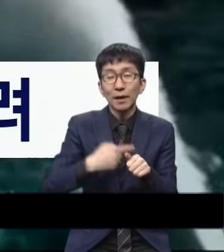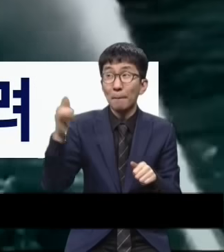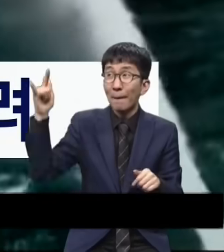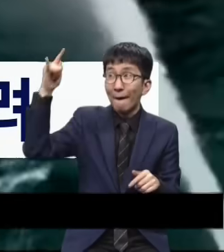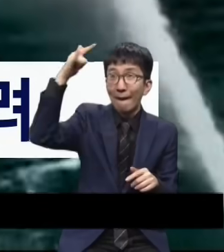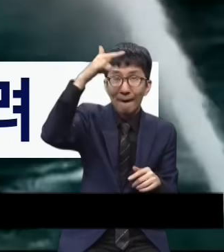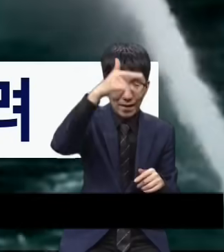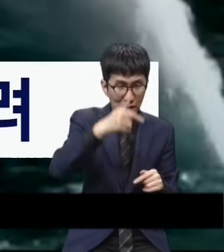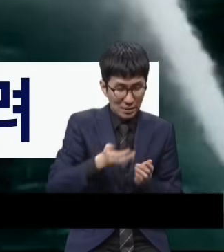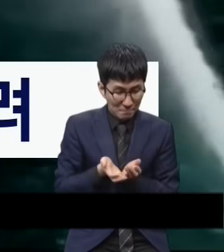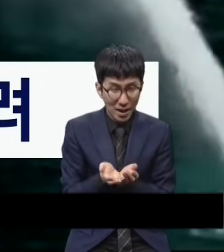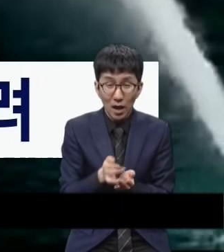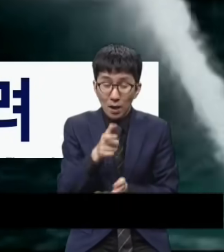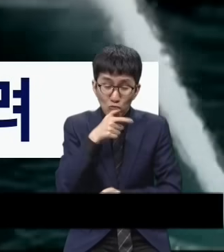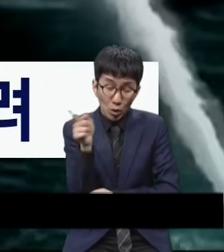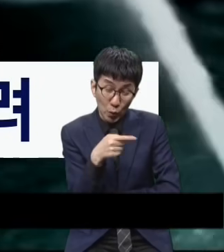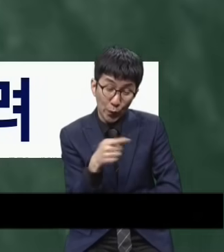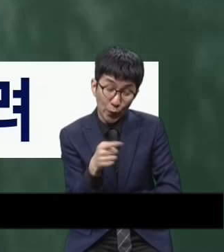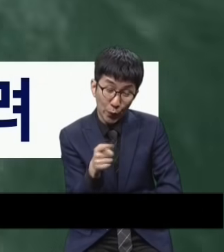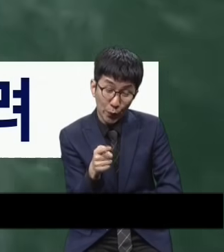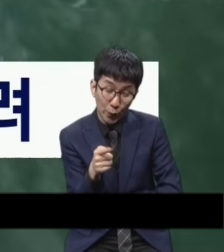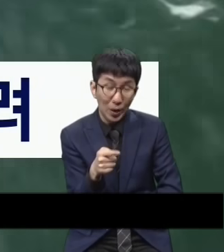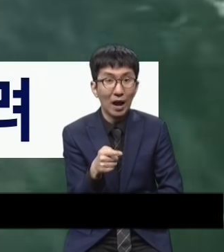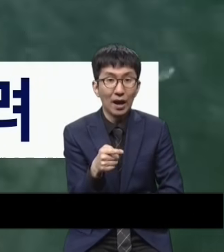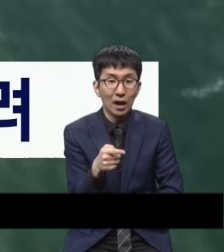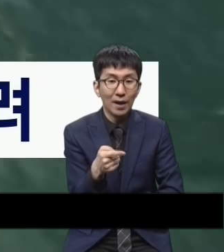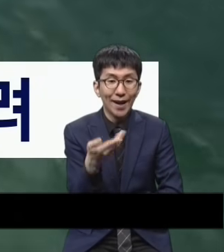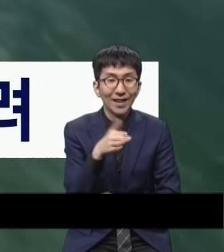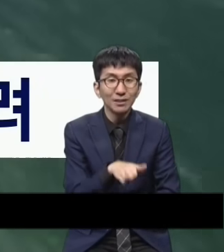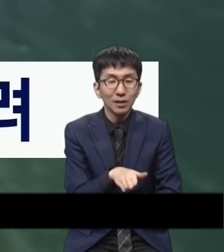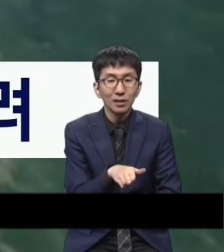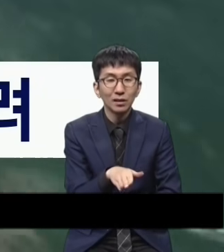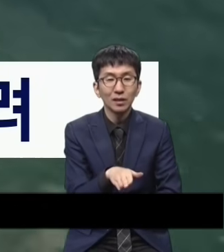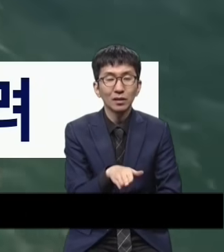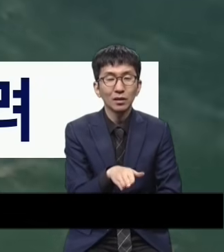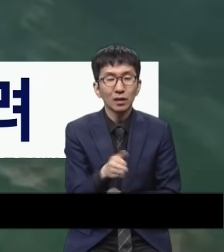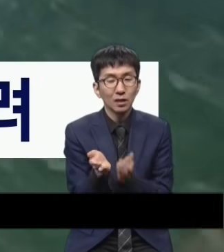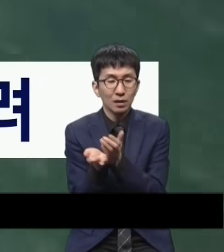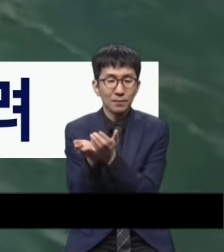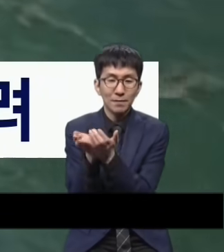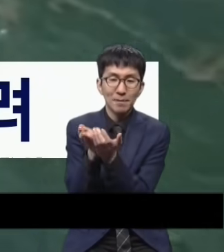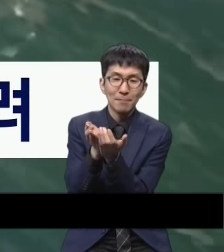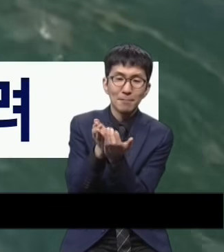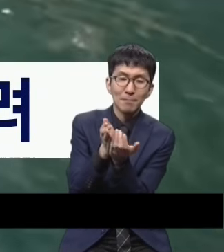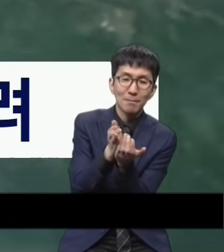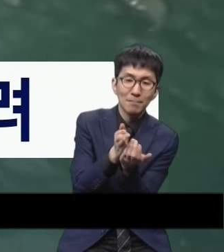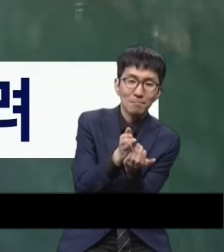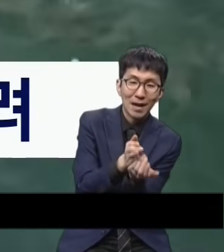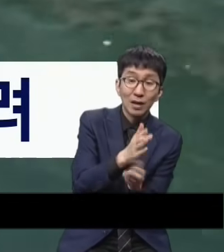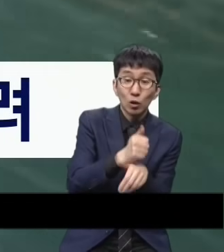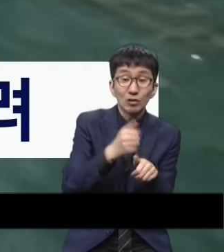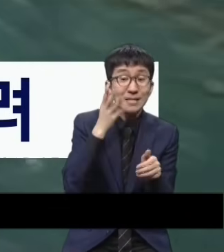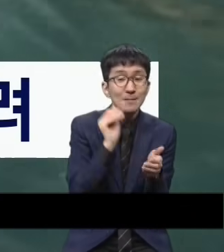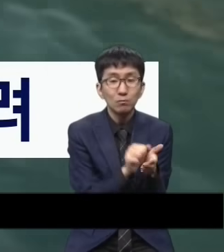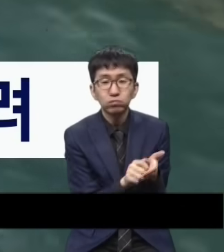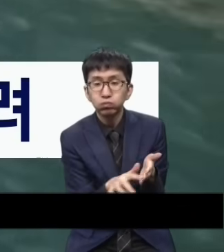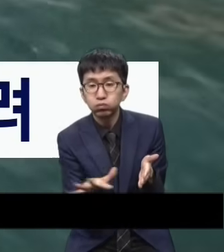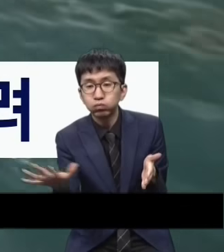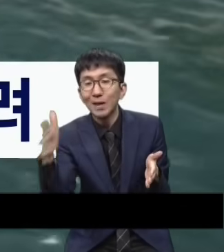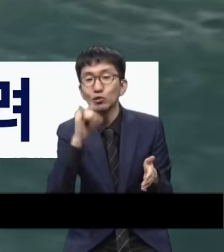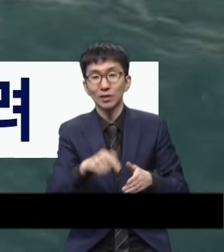파견해 화재 진화에 나서고 있지만 배가 빠른 속도로 기울고 있어 기름 유출도 우려되고